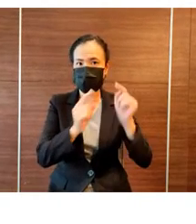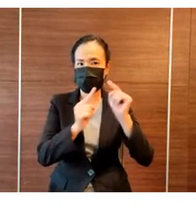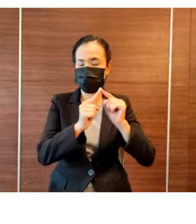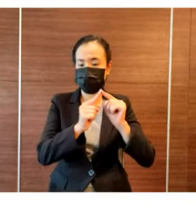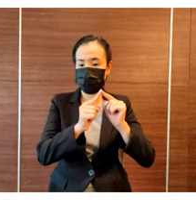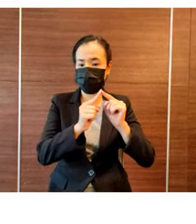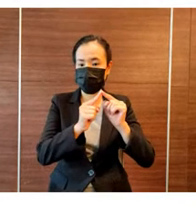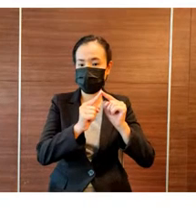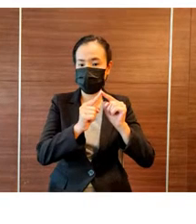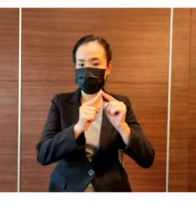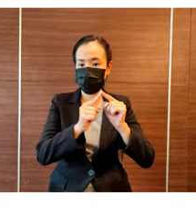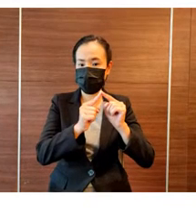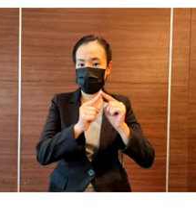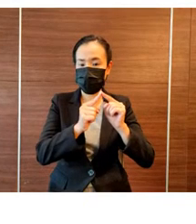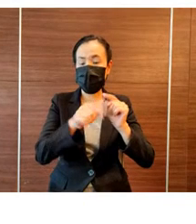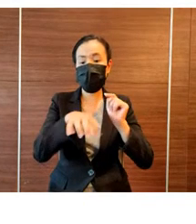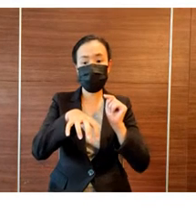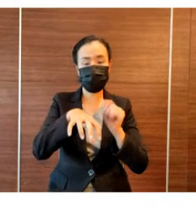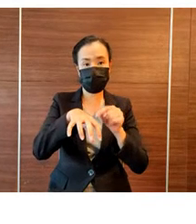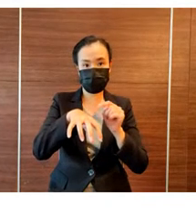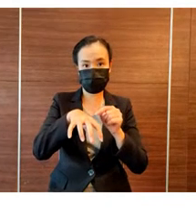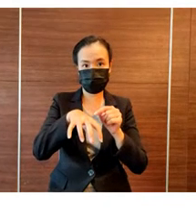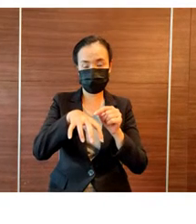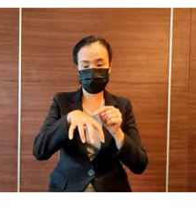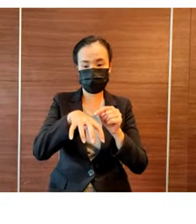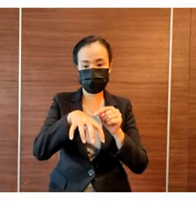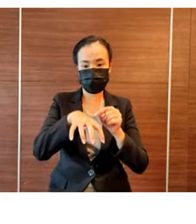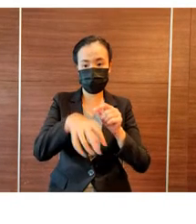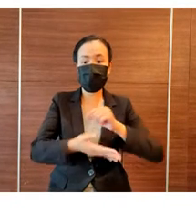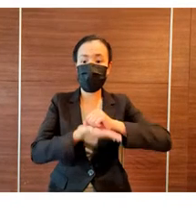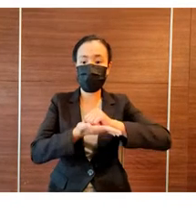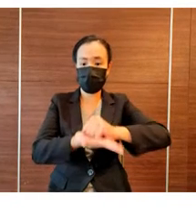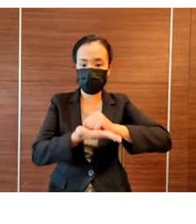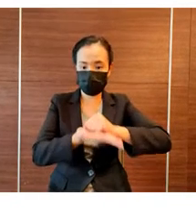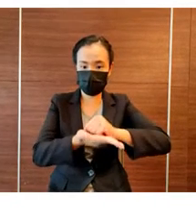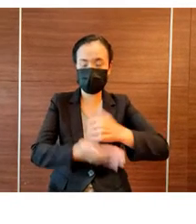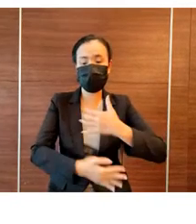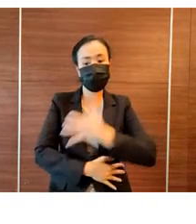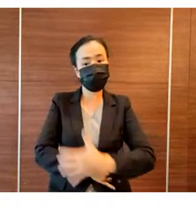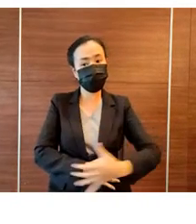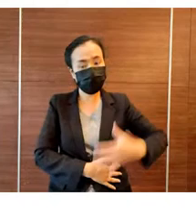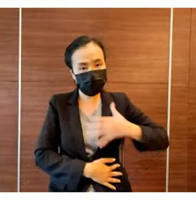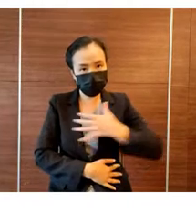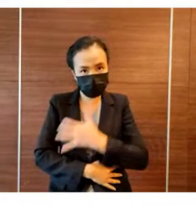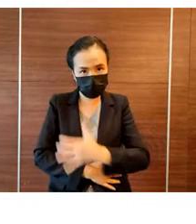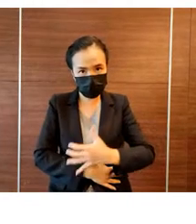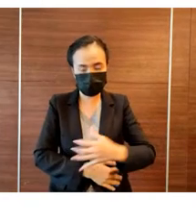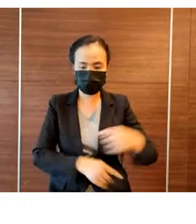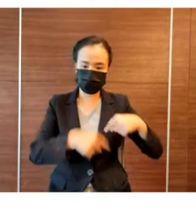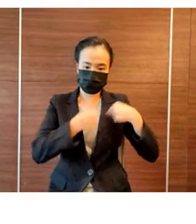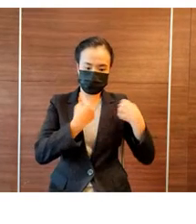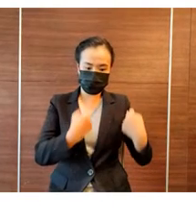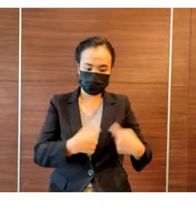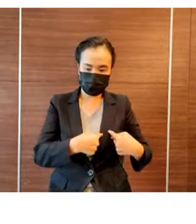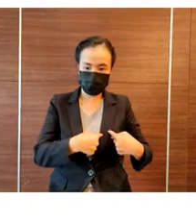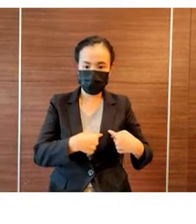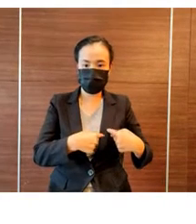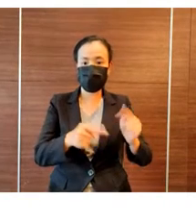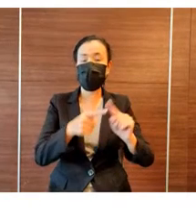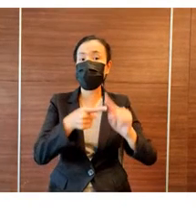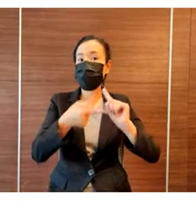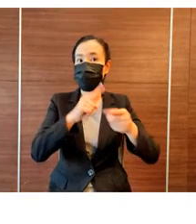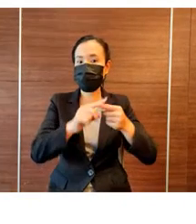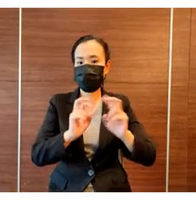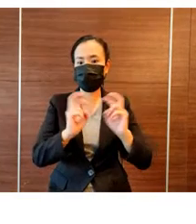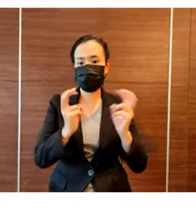าสู่การเปิดพื้นที่สำหรับการให้บริการทั้งทางด้านสุขภาพกายและสุขภาพใจกับเพื่อนๆด้วยเนี่ยมันก็ไม่ใช่